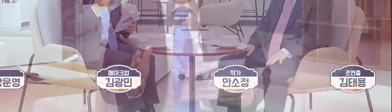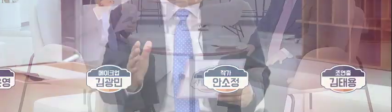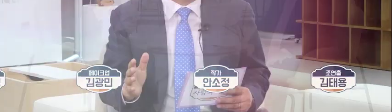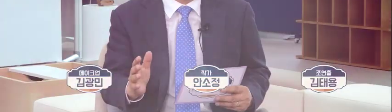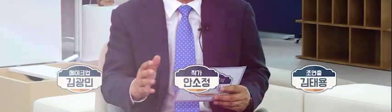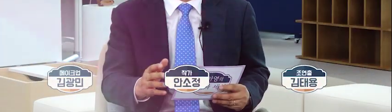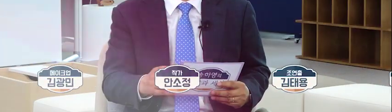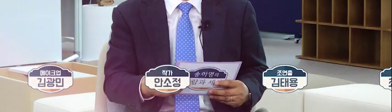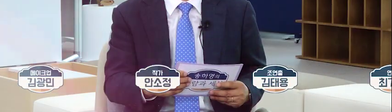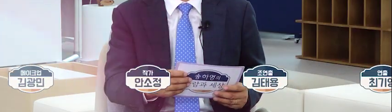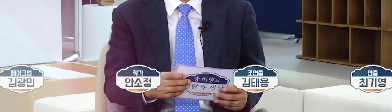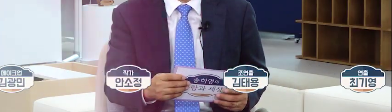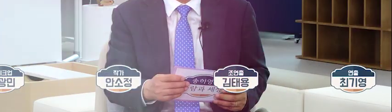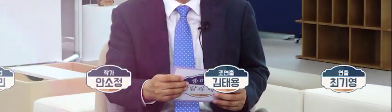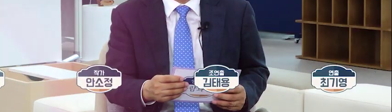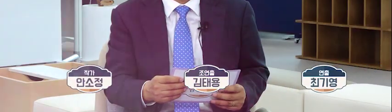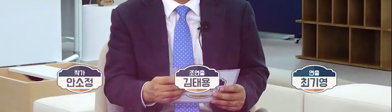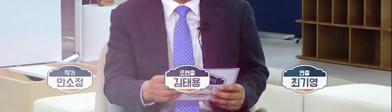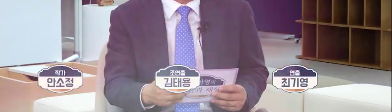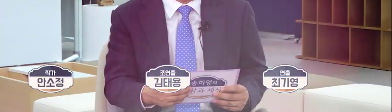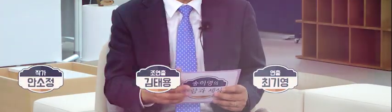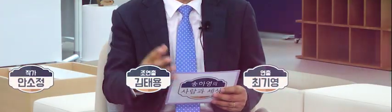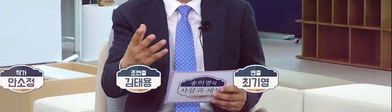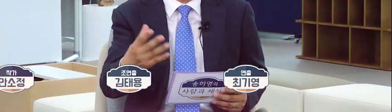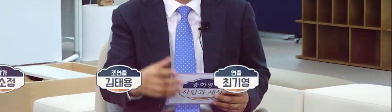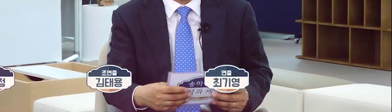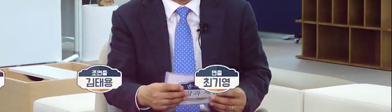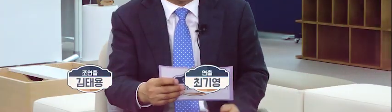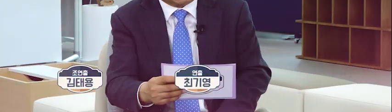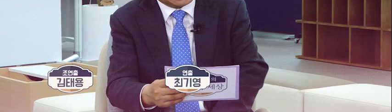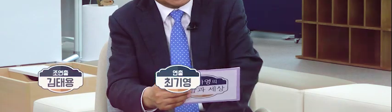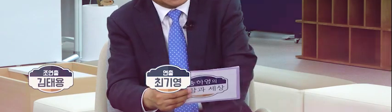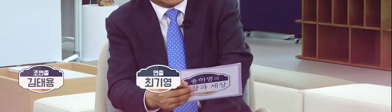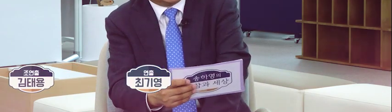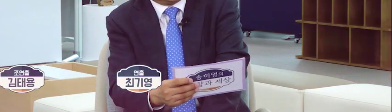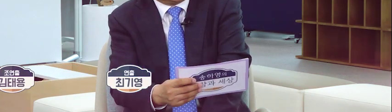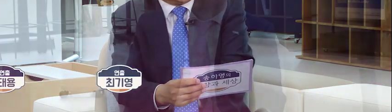아 으 으